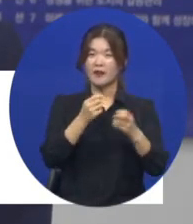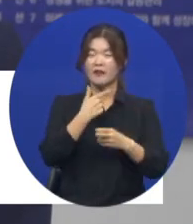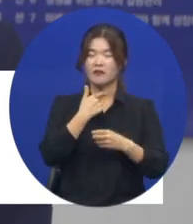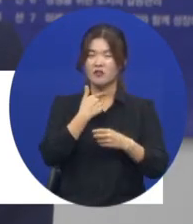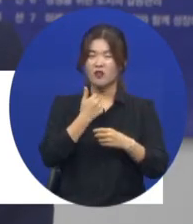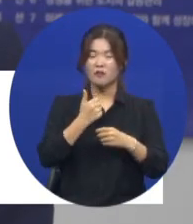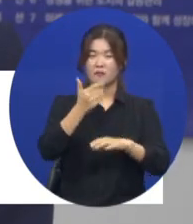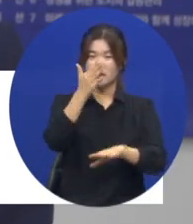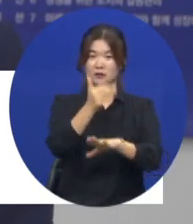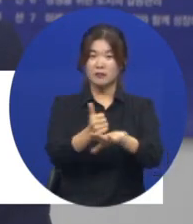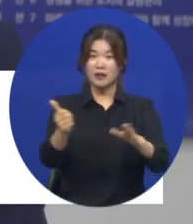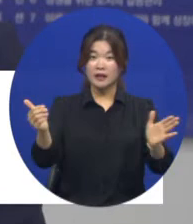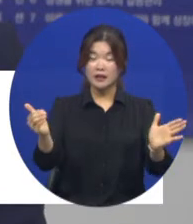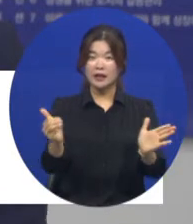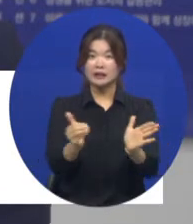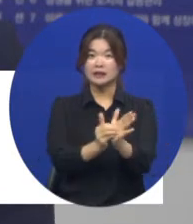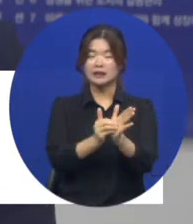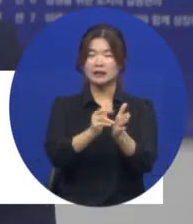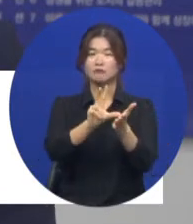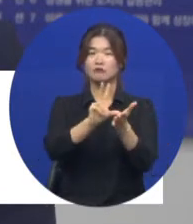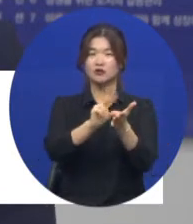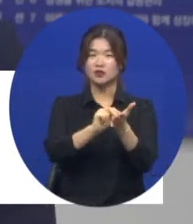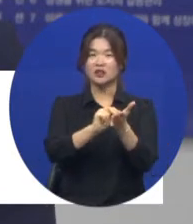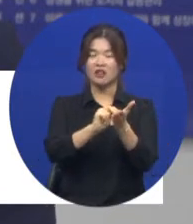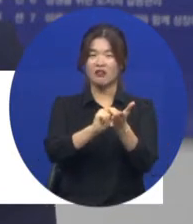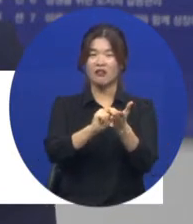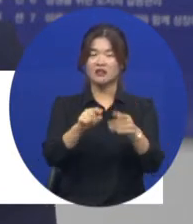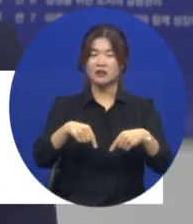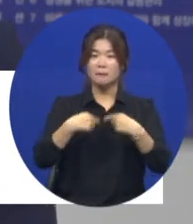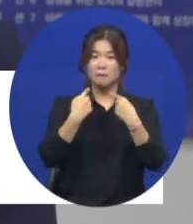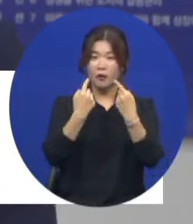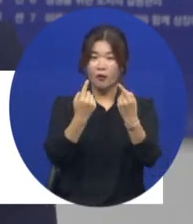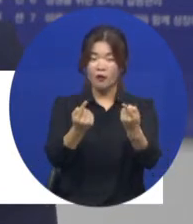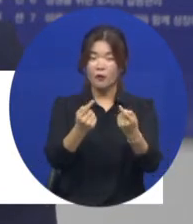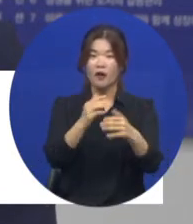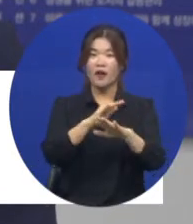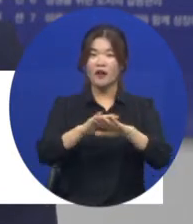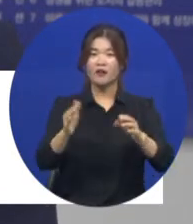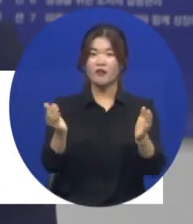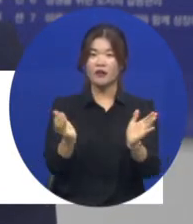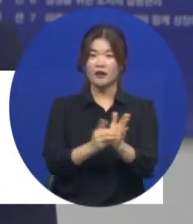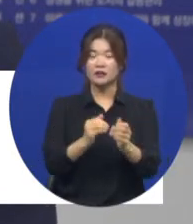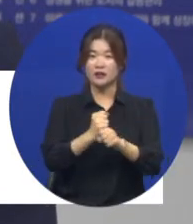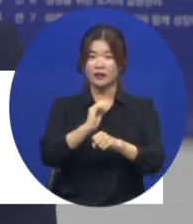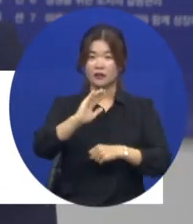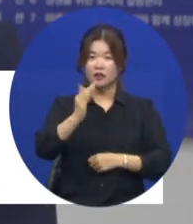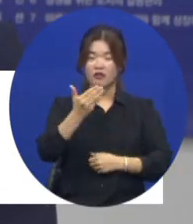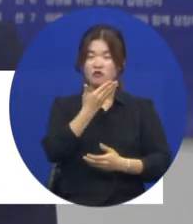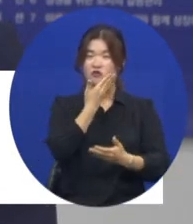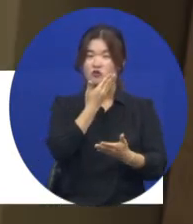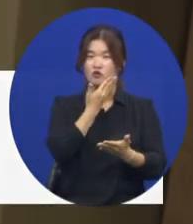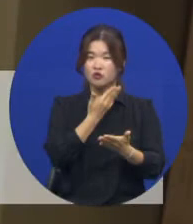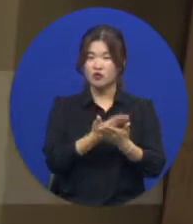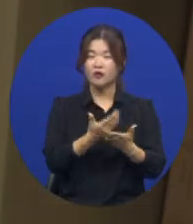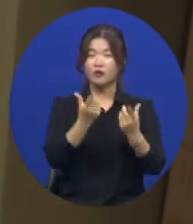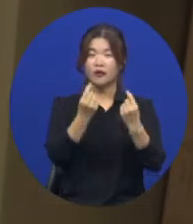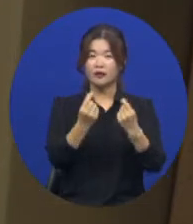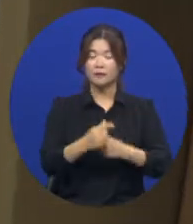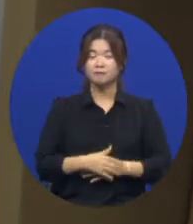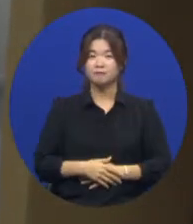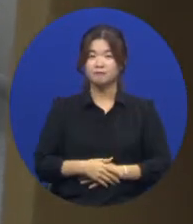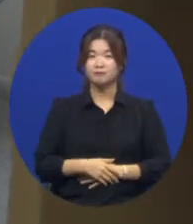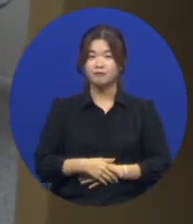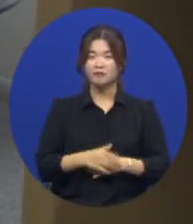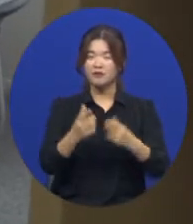끝까지 같이 그 문제에 동참해서 해결까지 가는 것, 그게 굉장히 중요하다.